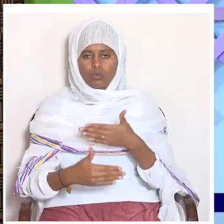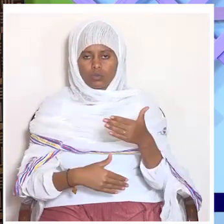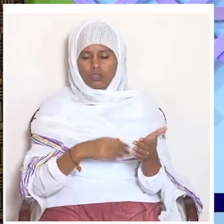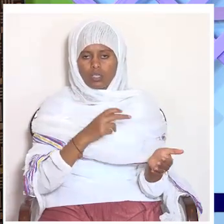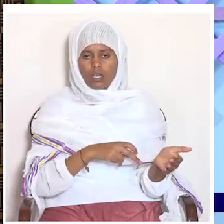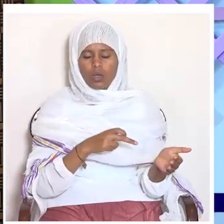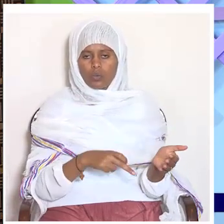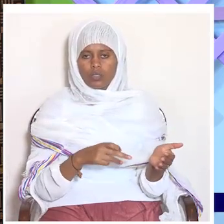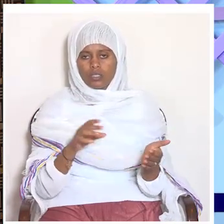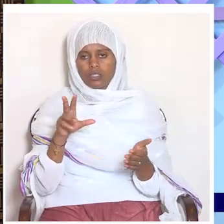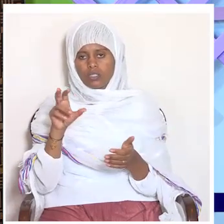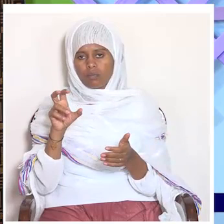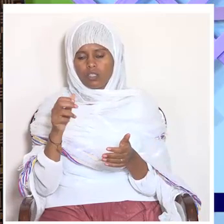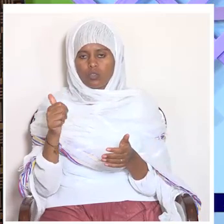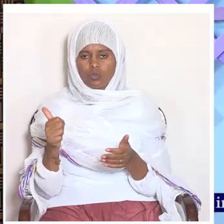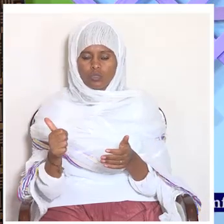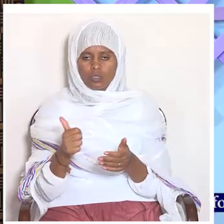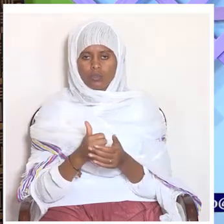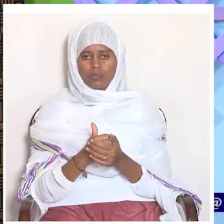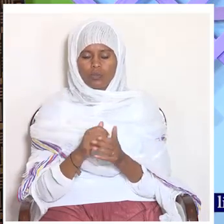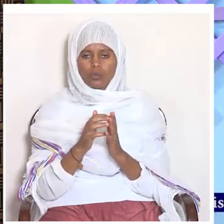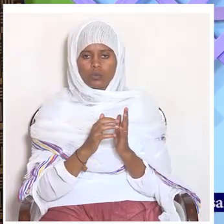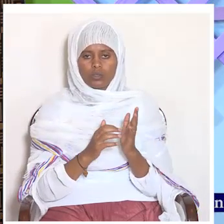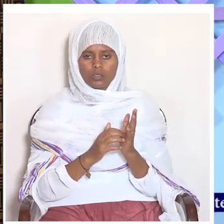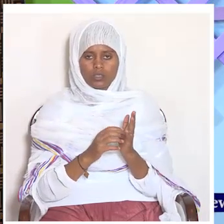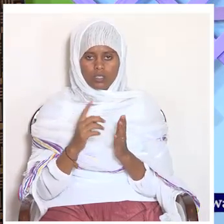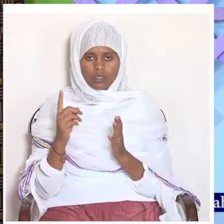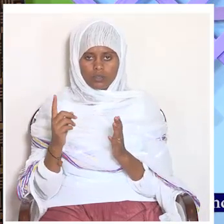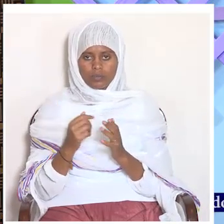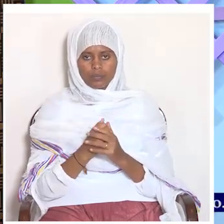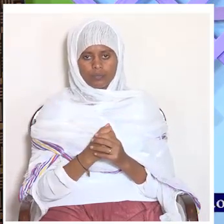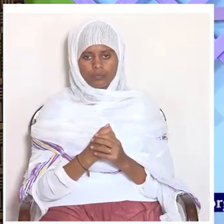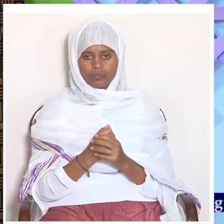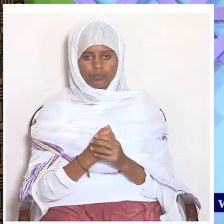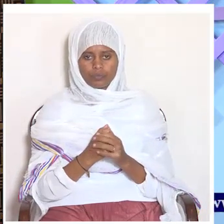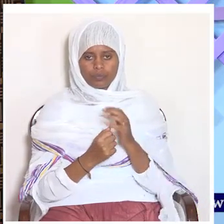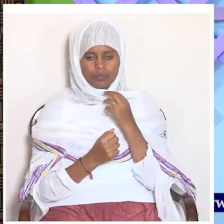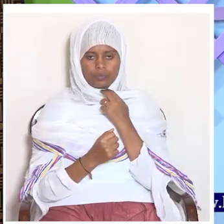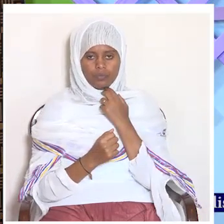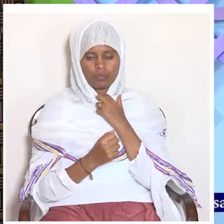መዝሙር ዳዊት መዝሙር 86 ፍቕዲ 1